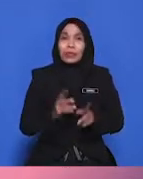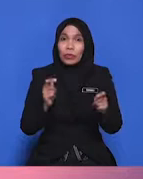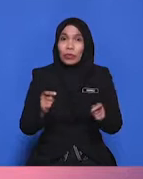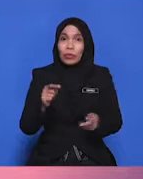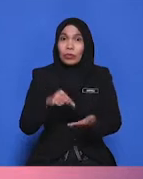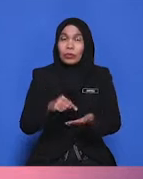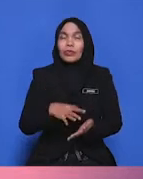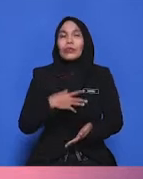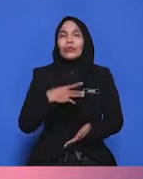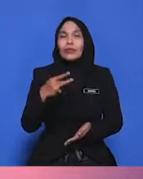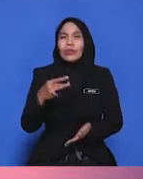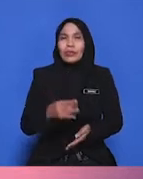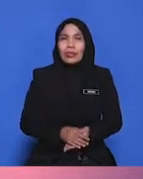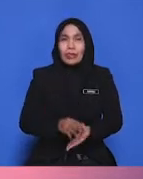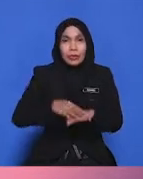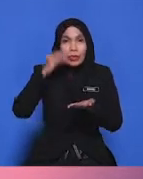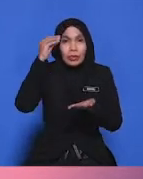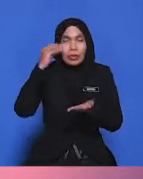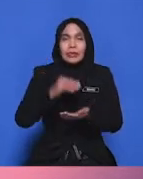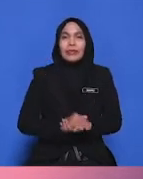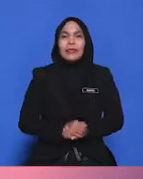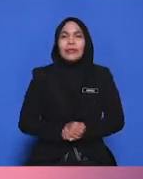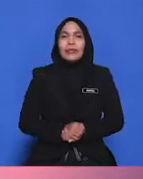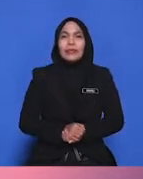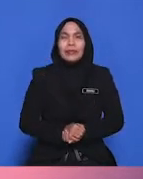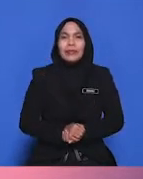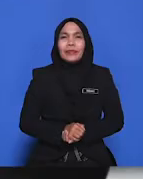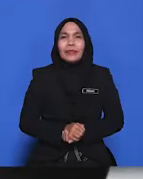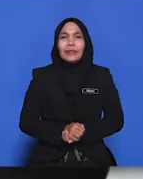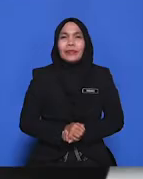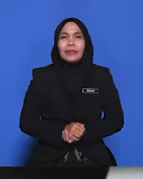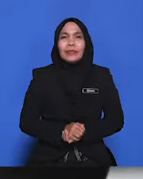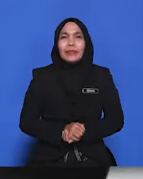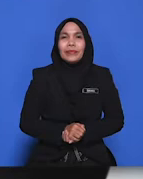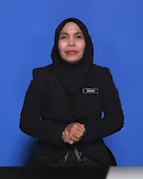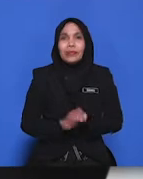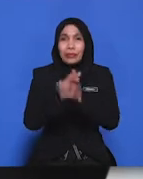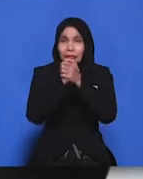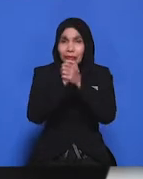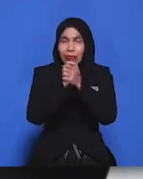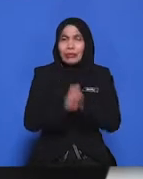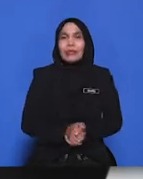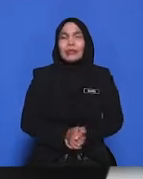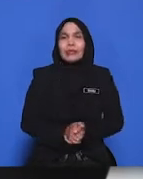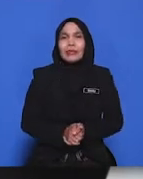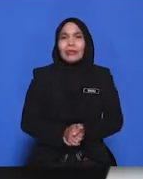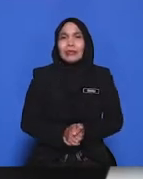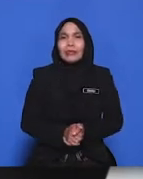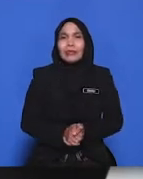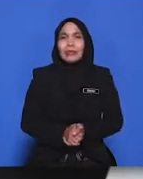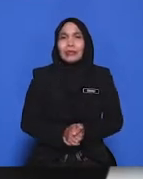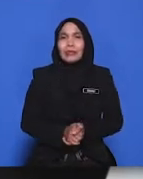dan mengembara untuk menuntut ilmu. Allahu Akbar. tahniah dan syabas Ustazah